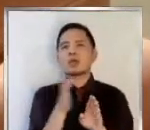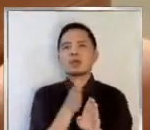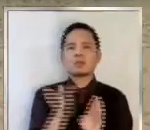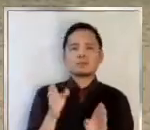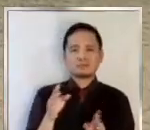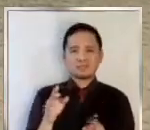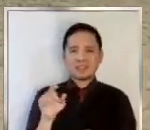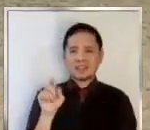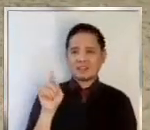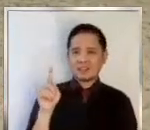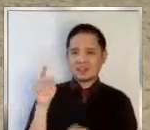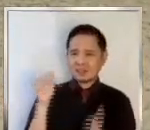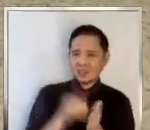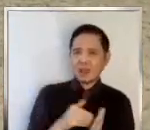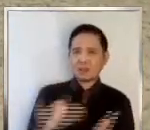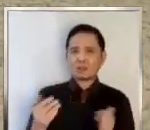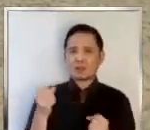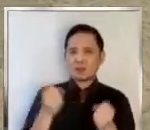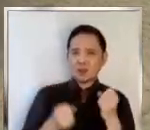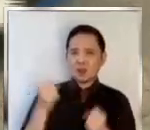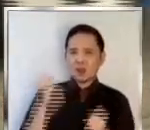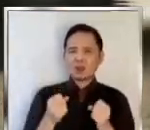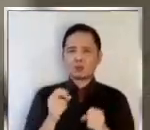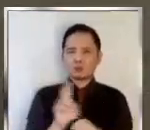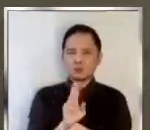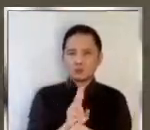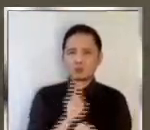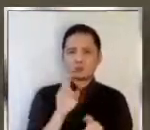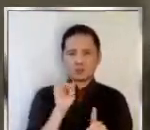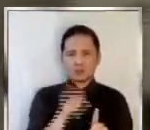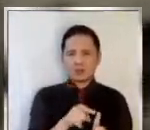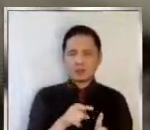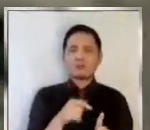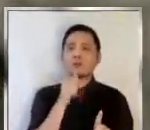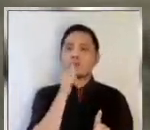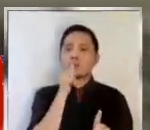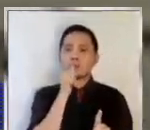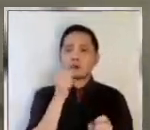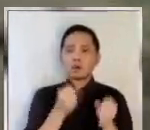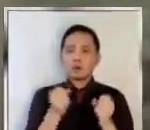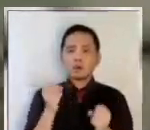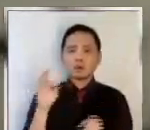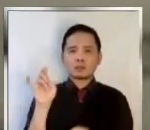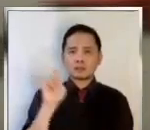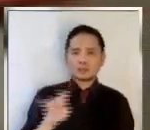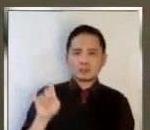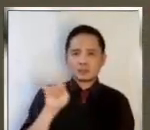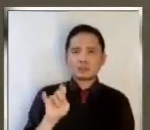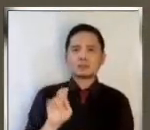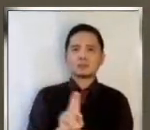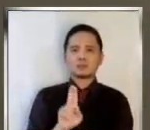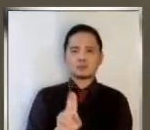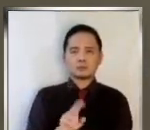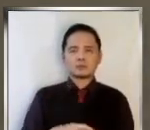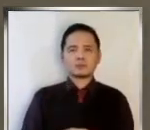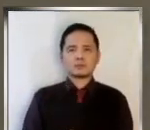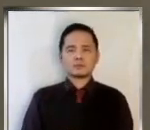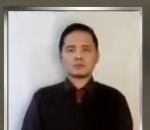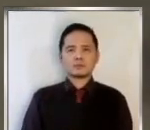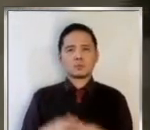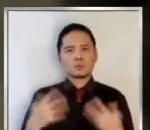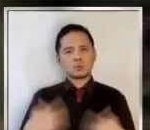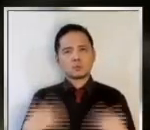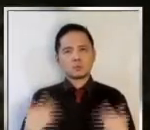U-turn na ito, na karamihan ay private cars at taxi. Sa una, sa unang araw, unang linggo, talaga kung magkakaroon ng